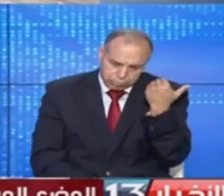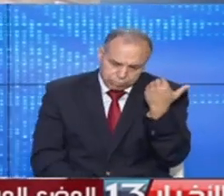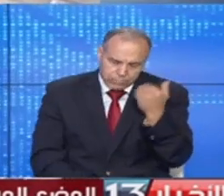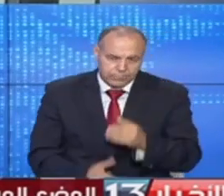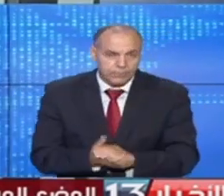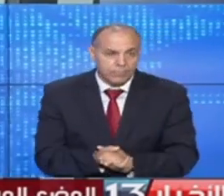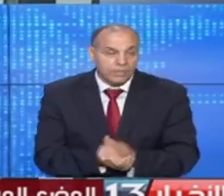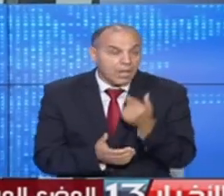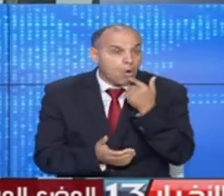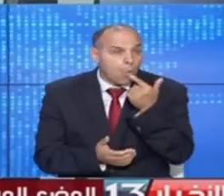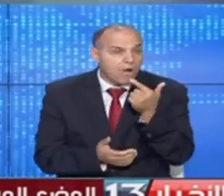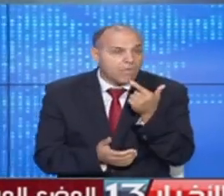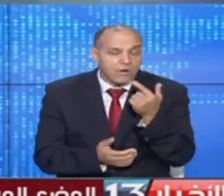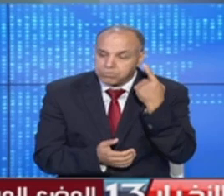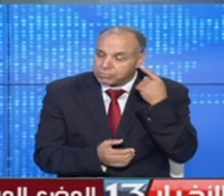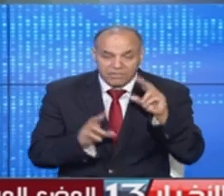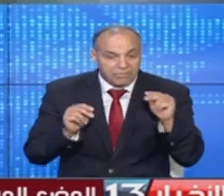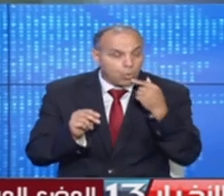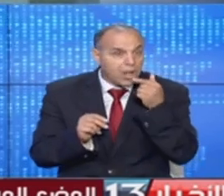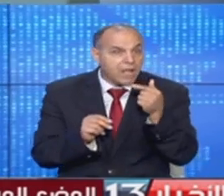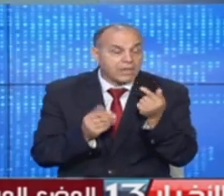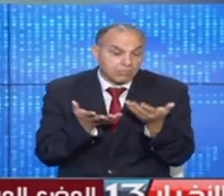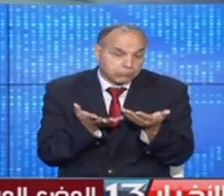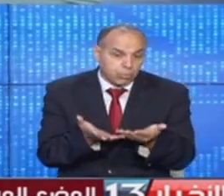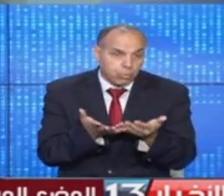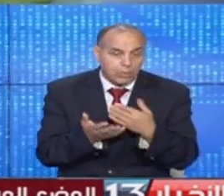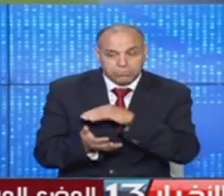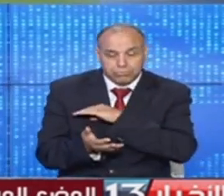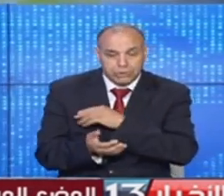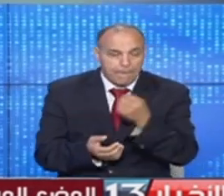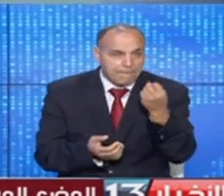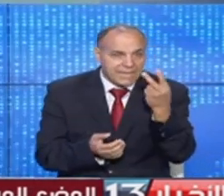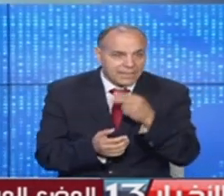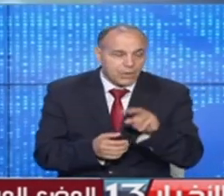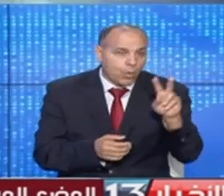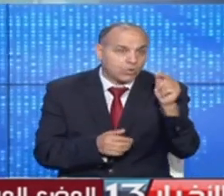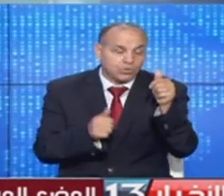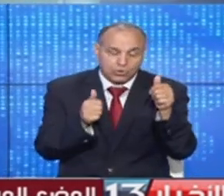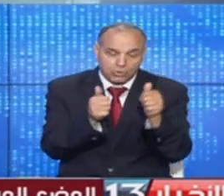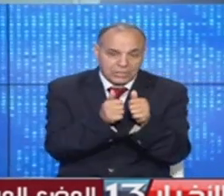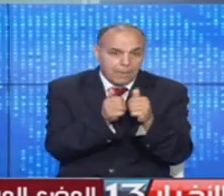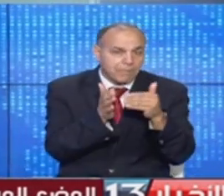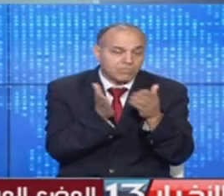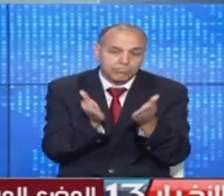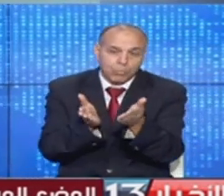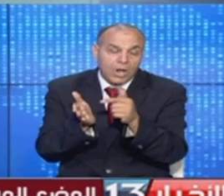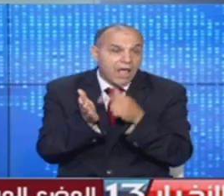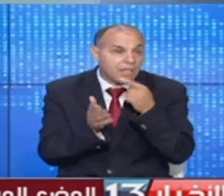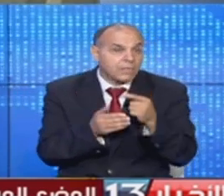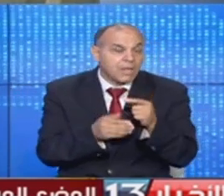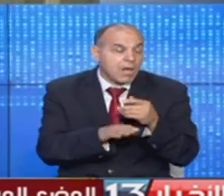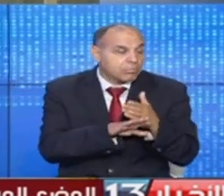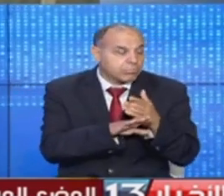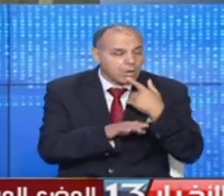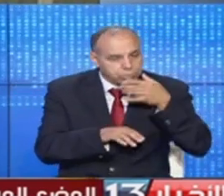الماضيه ووفق المصدر ذاته فيقع حاليا التكفل بمائتين واحدى وعشرين حاله بالمستشفيات فيما يتم